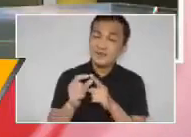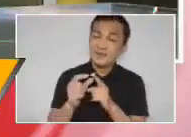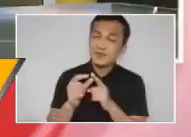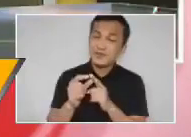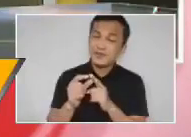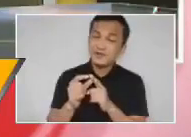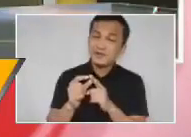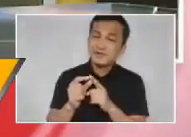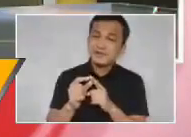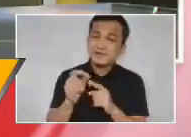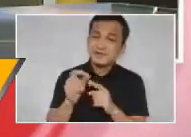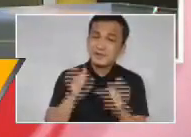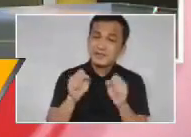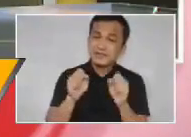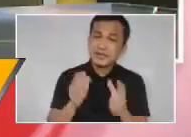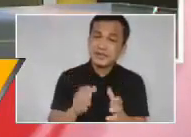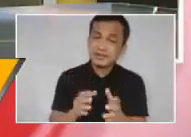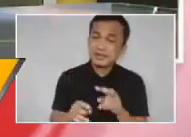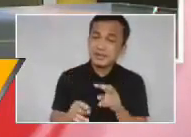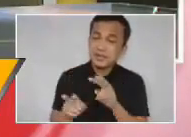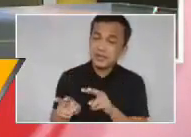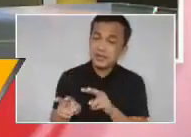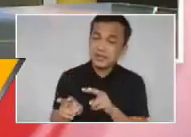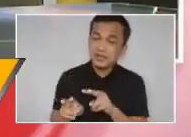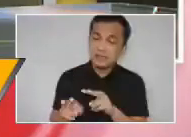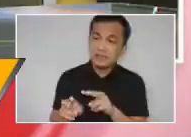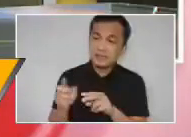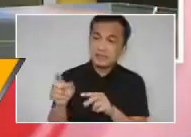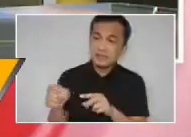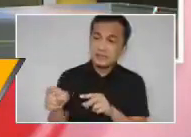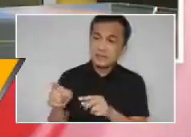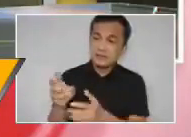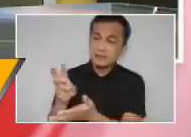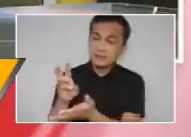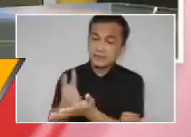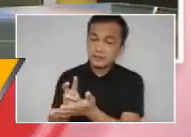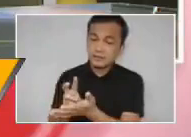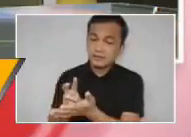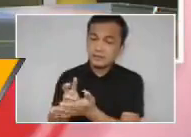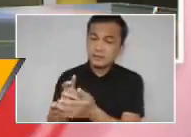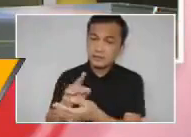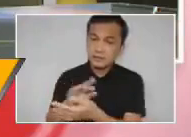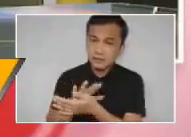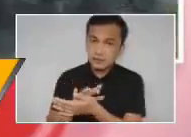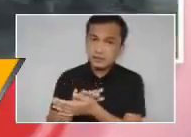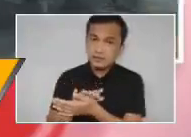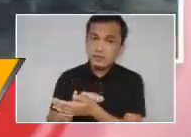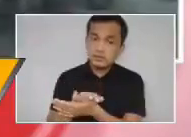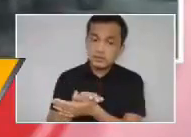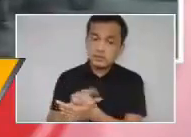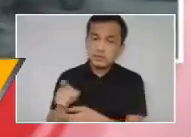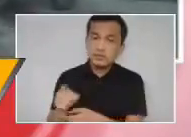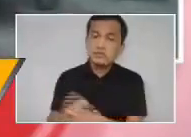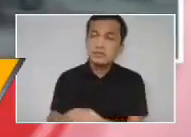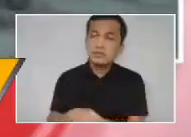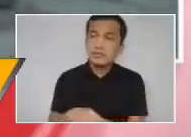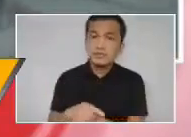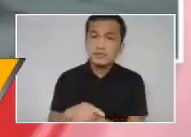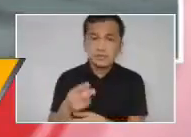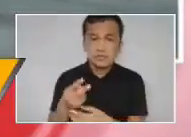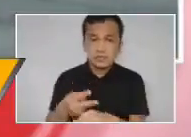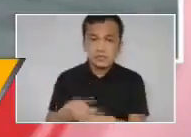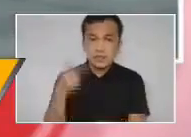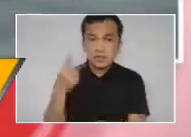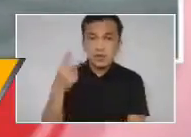itong variant na ito? At bakit nga po nabanggit nyo yan, Doc? Dahil ang tandaan natin, pag nakakahawa ang